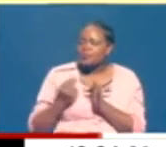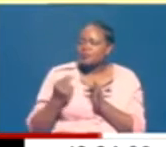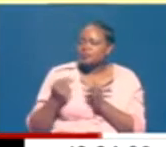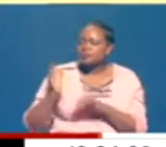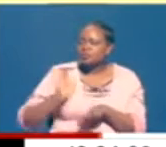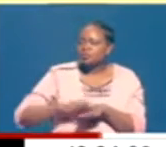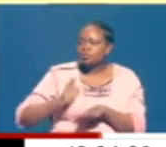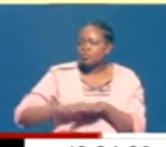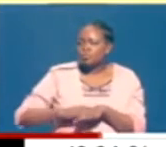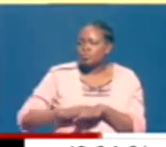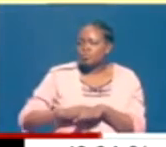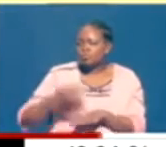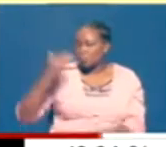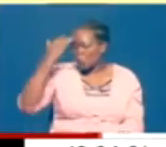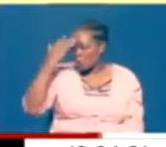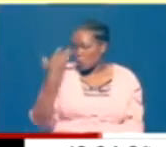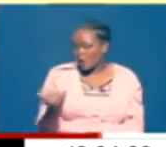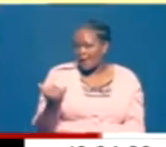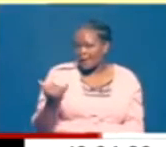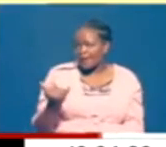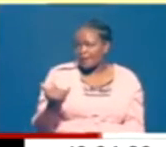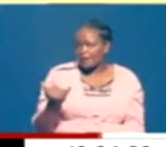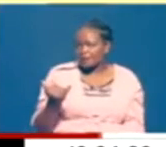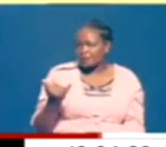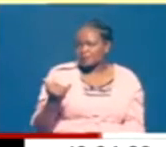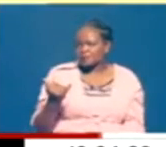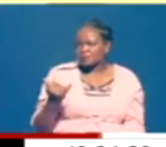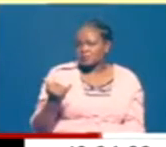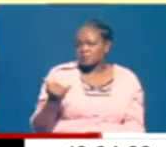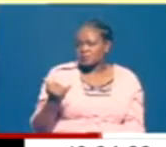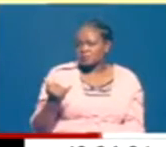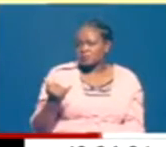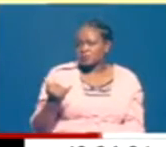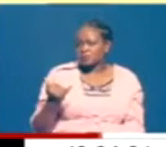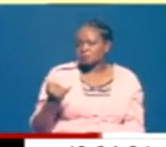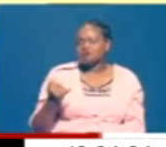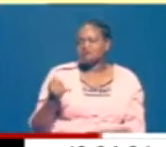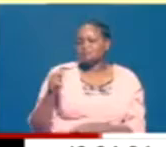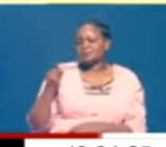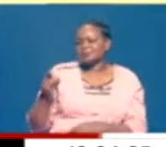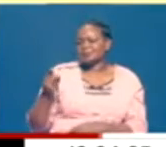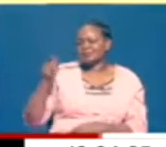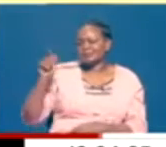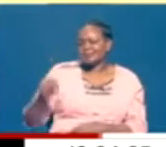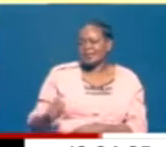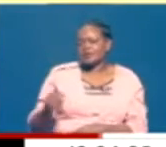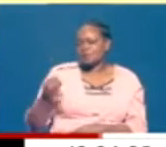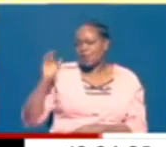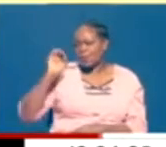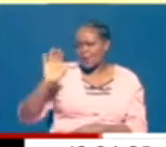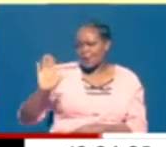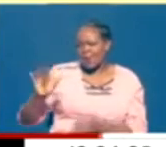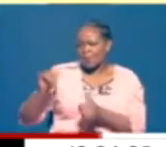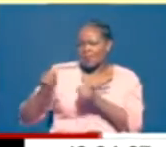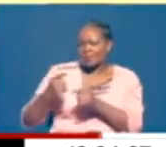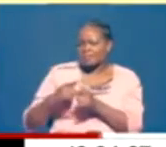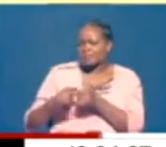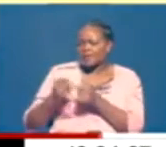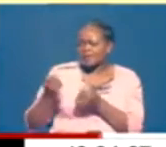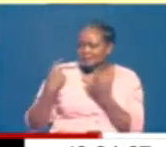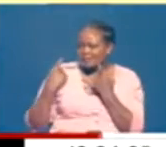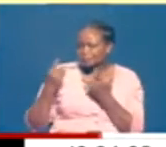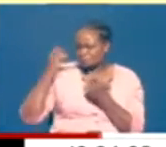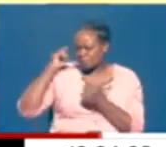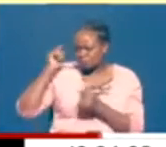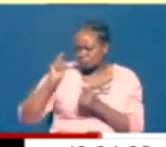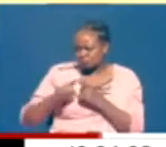nzuri, kwa sababu huwa tunauliza kama mawakili, lakini maoni ya yule judge fulani ni nini, ndio tumwelewe, ndio tujue lengo